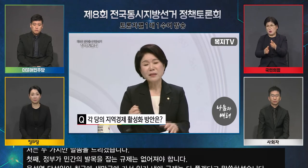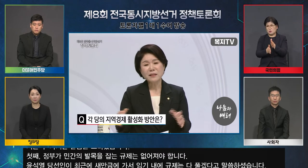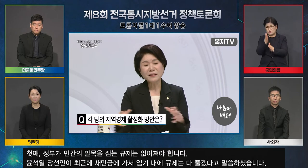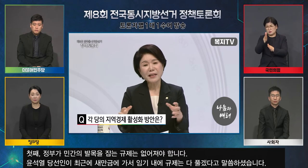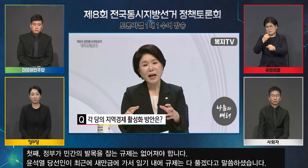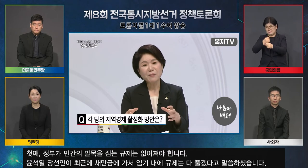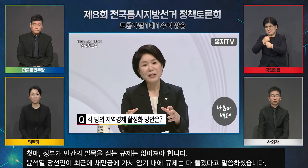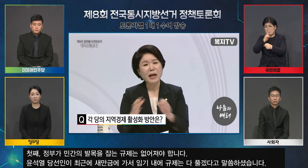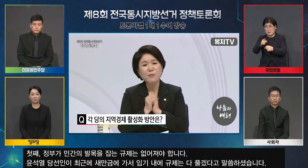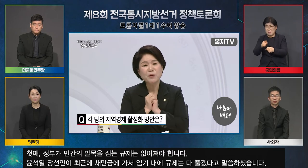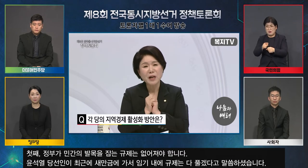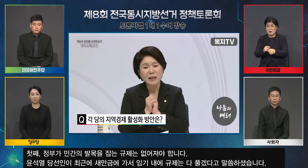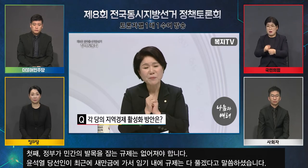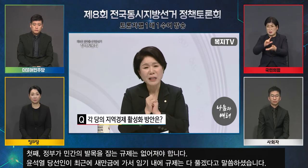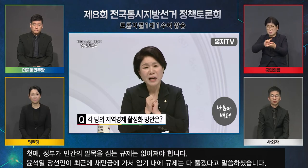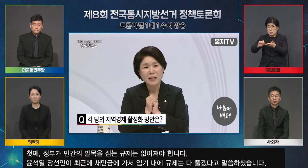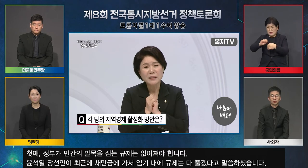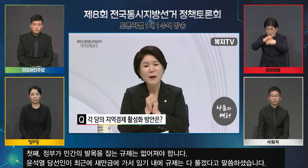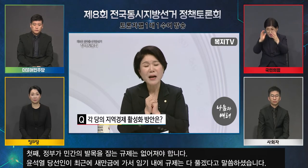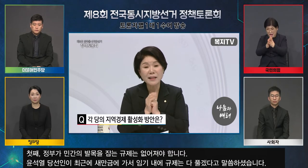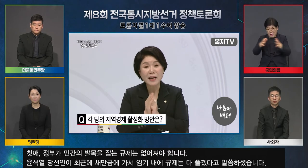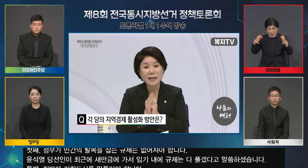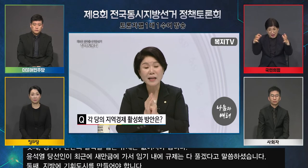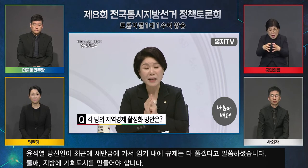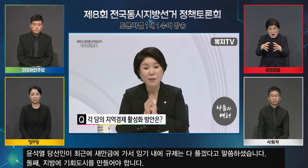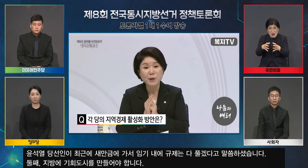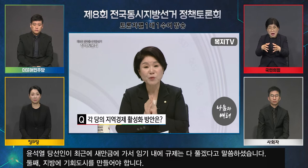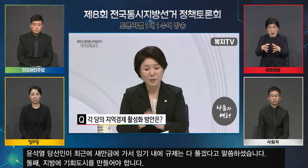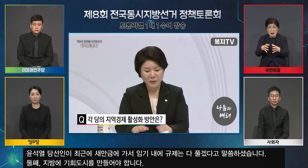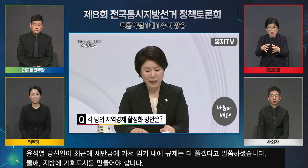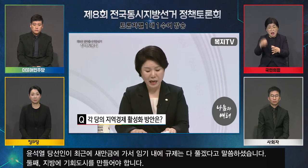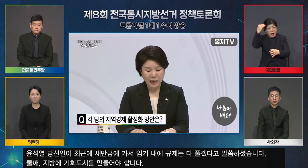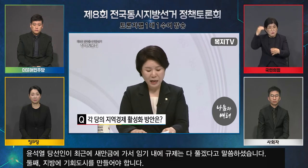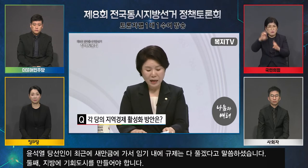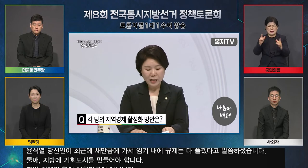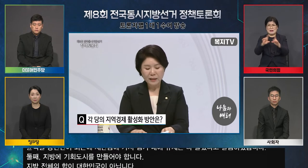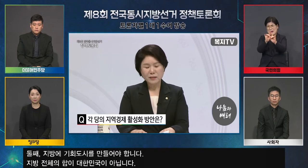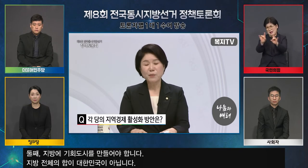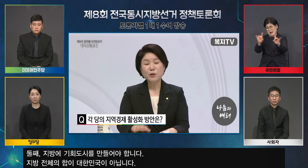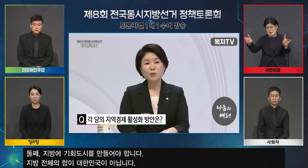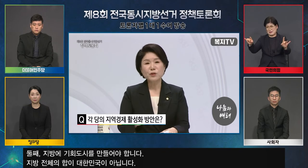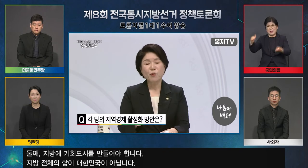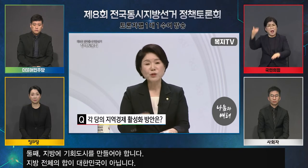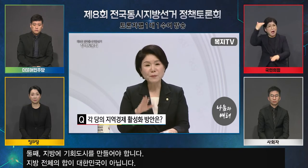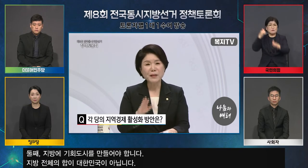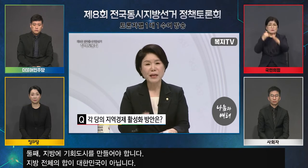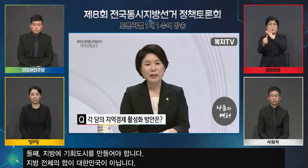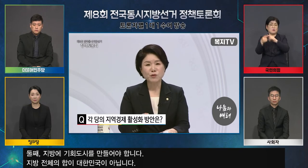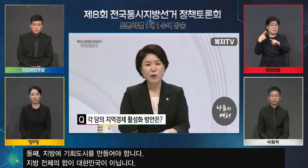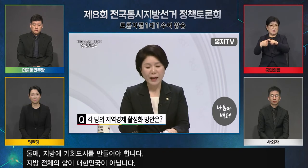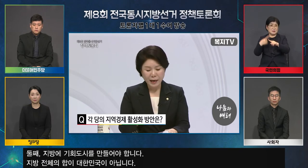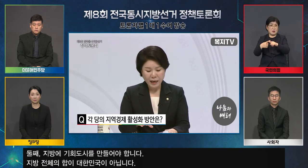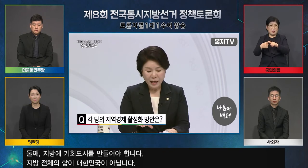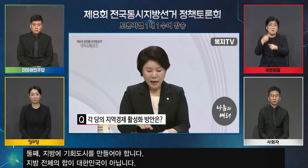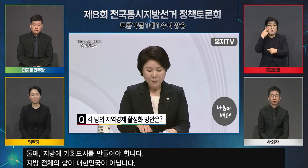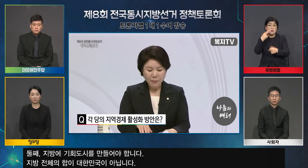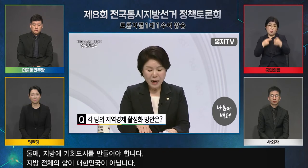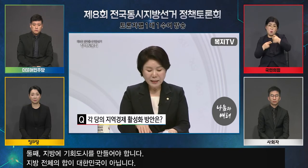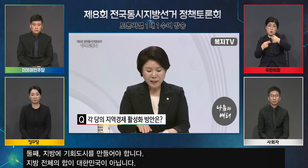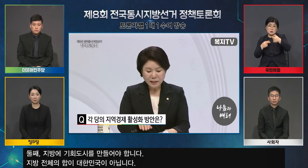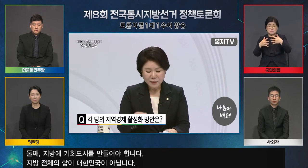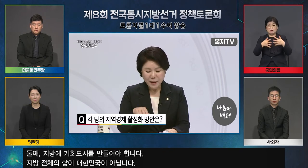지방 전체의 합이 대한민국이 아닙니다. 지방 하나하나가 대한민국입니다. 그래서 미국은 50개 주에